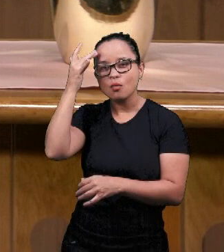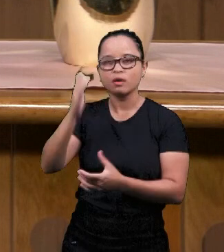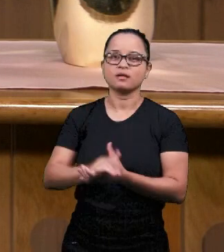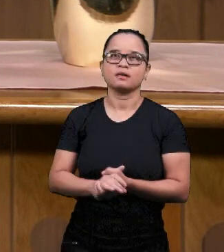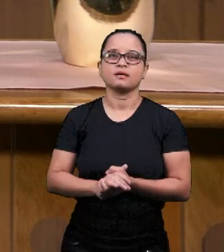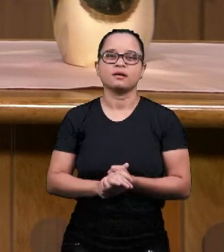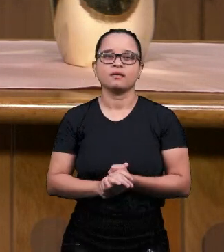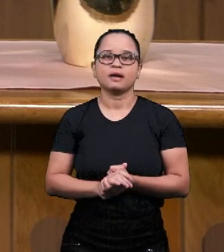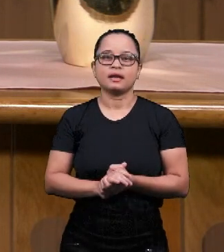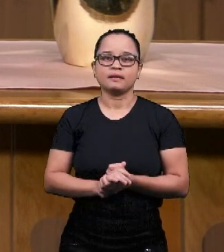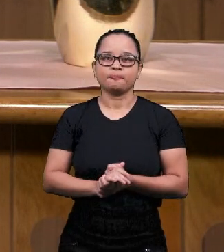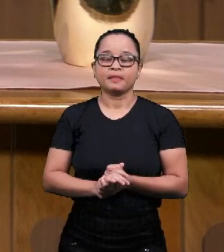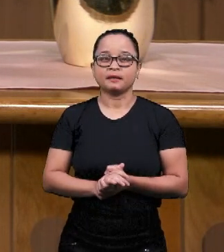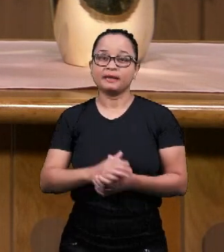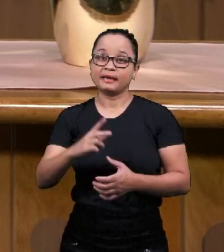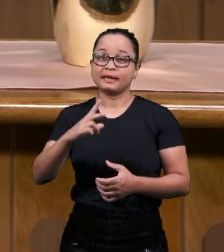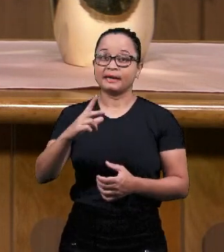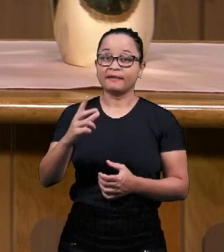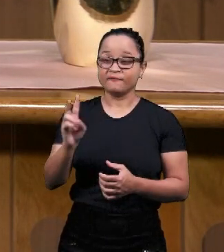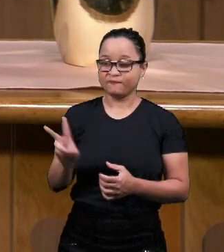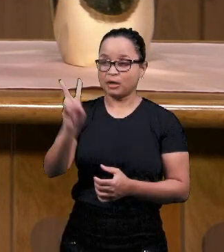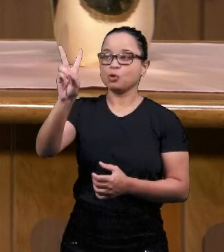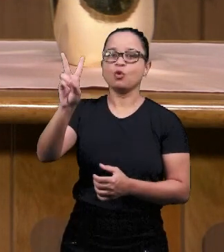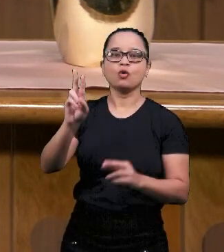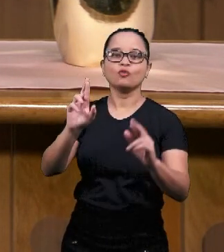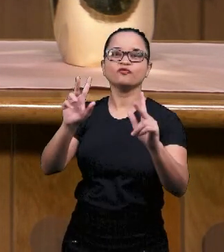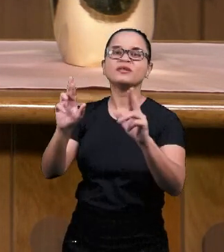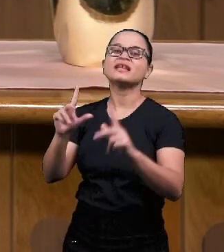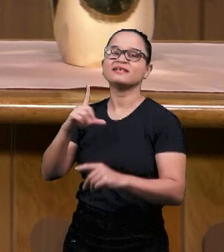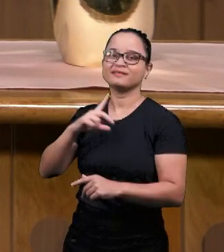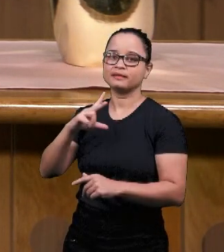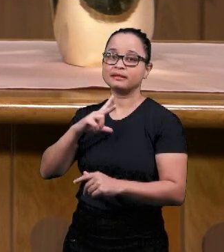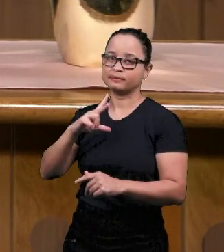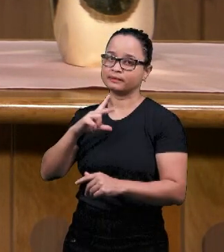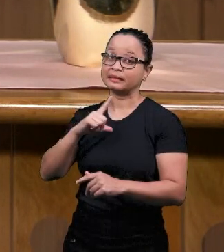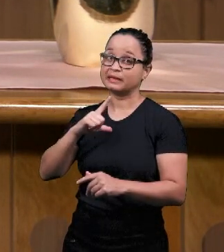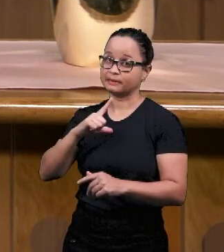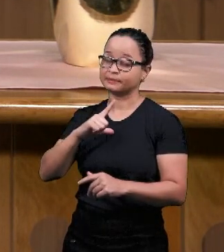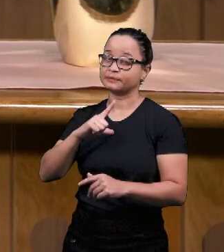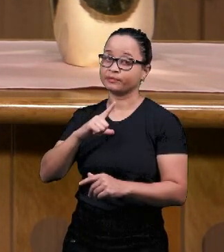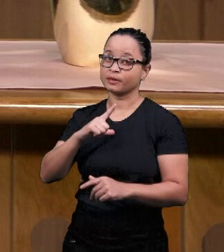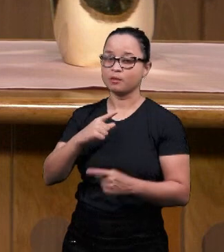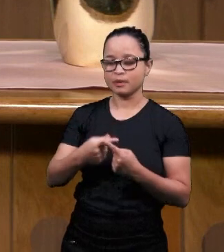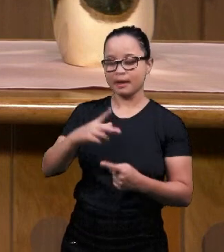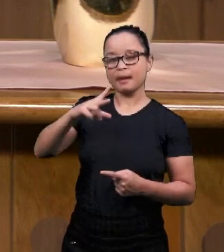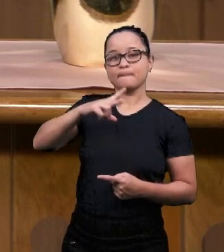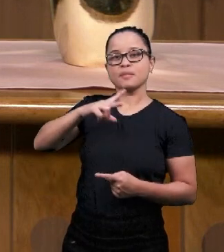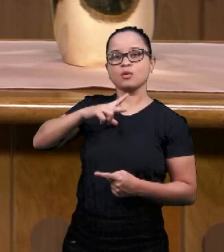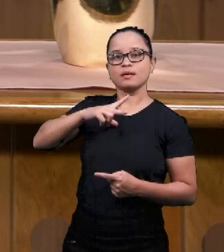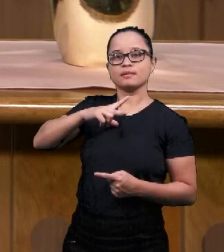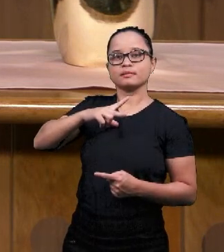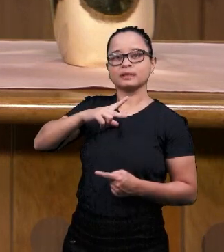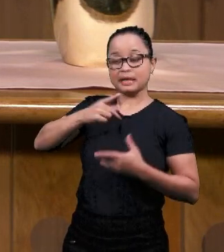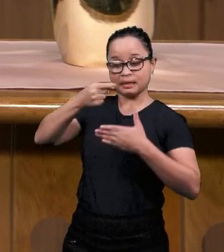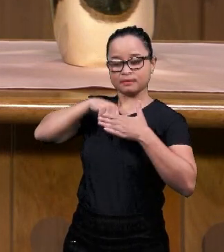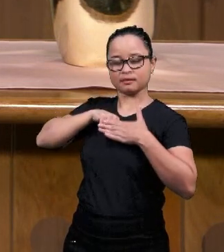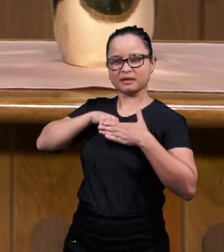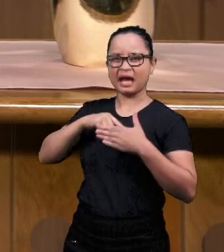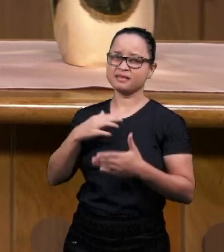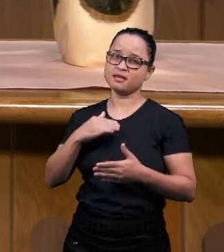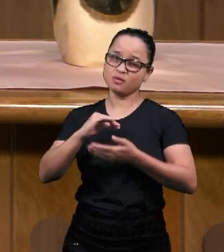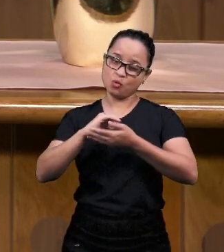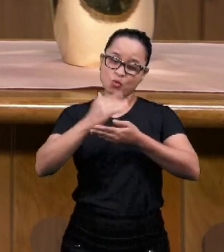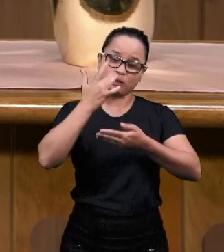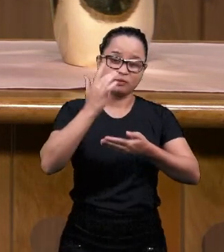нас сокровище – это что-то свое имеет. Для меня это одна вещь может быть сокровищем, для